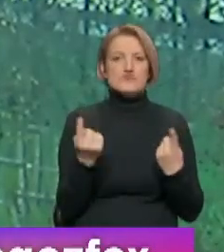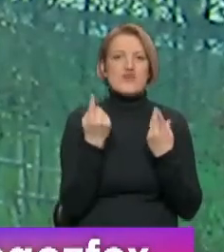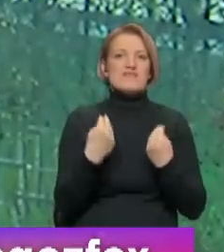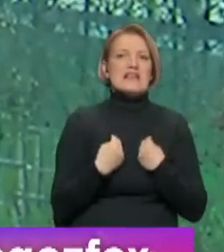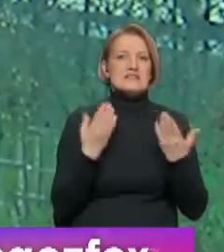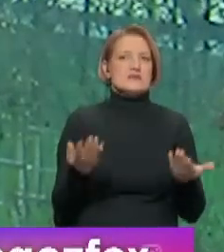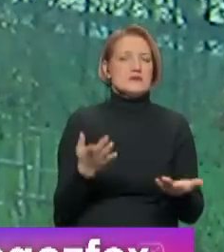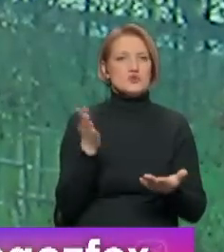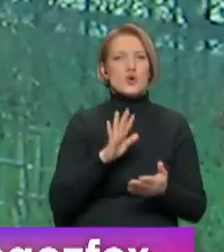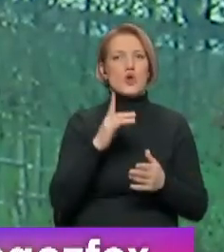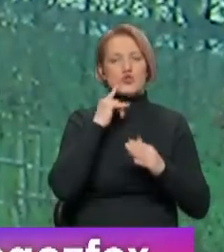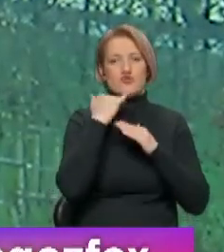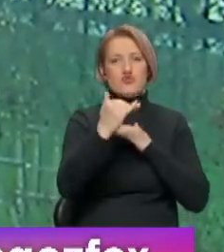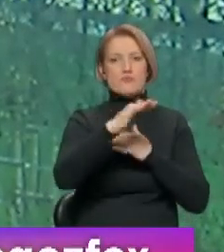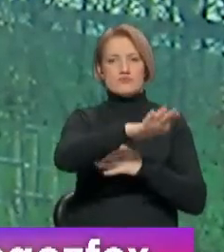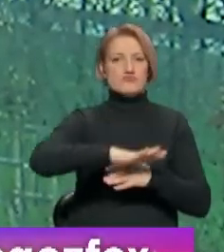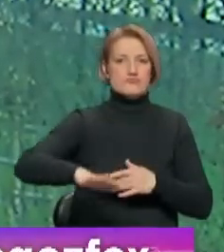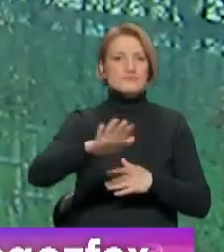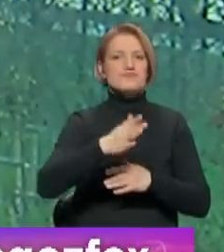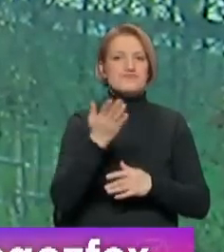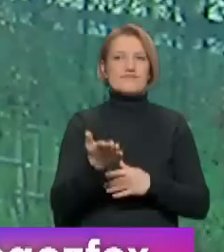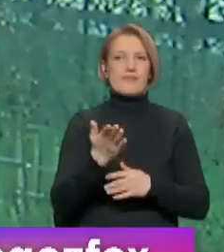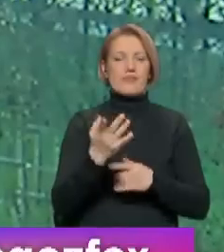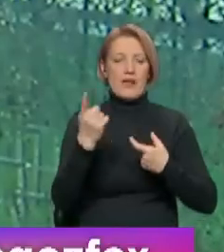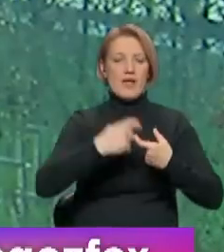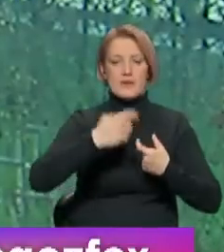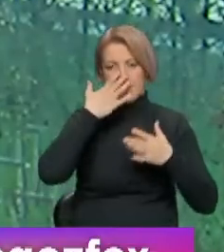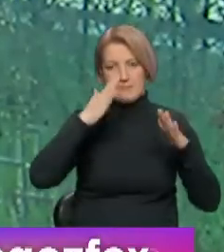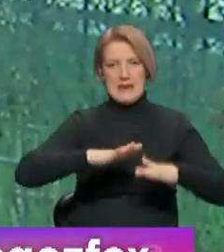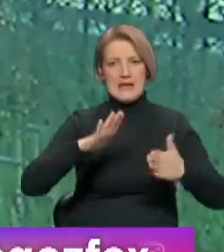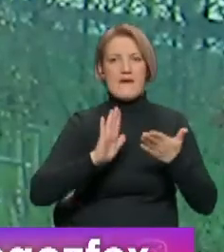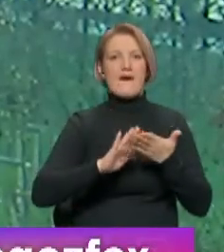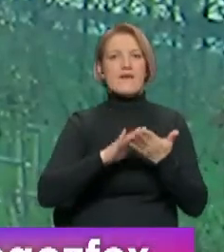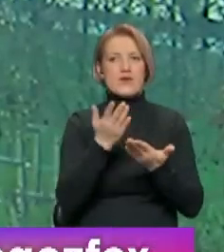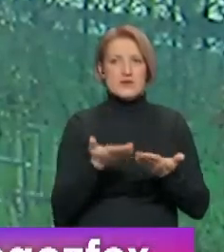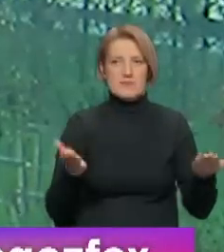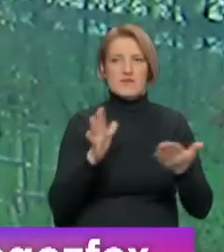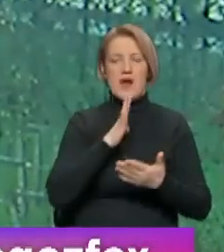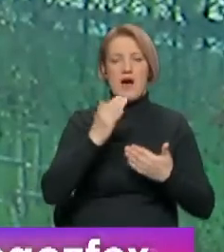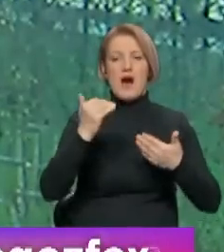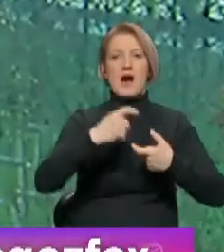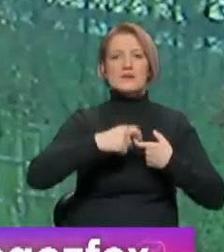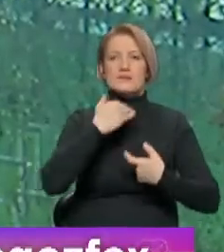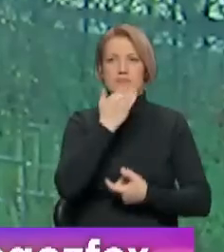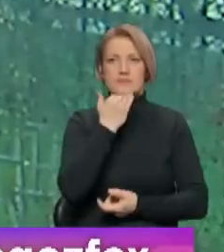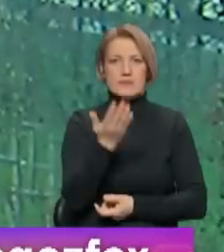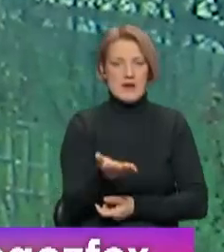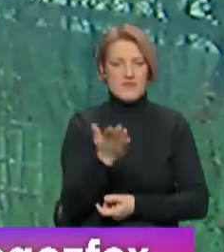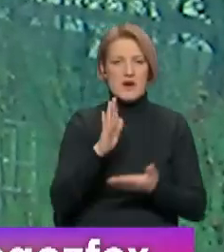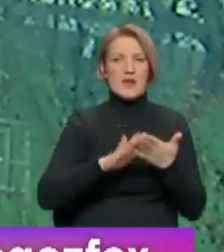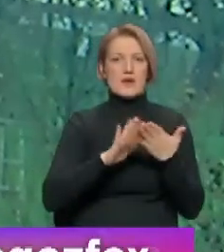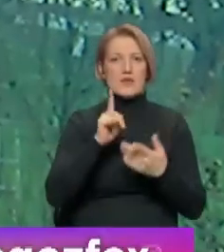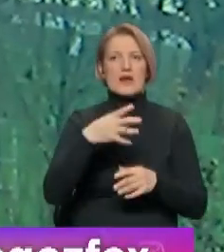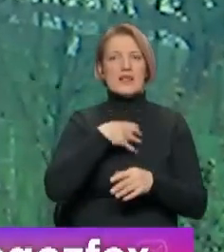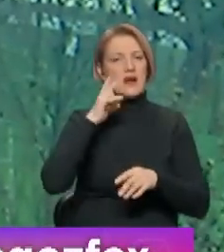Müjde verilsin sonra toplumun pek çok yerinde kesiminde atamayı bekleyen arkadaşlarımız var atanmayan arkadaşlarımız var Onlar